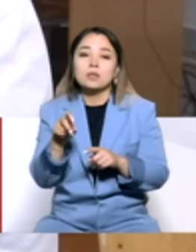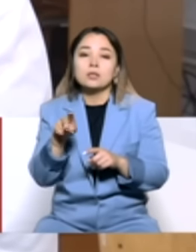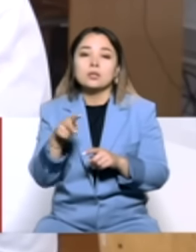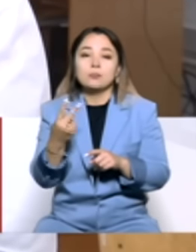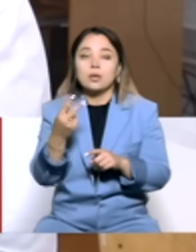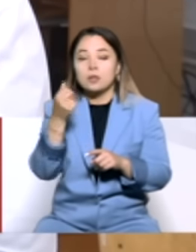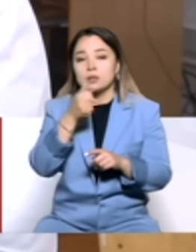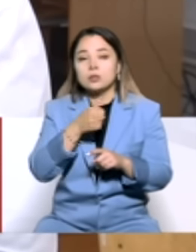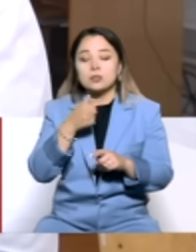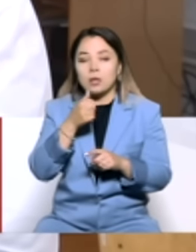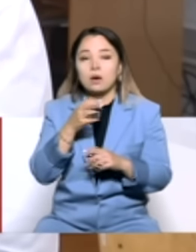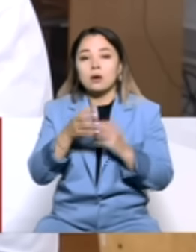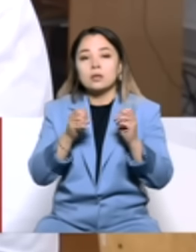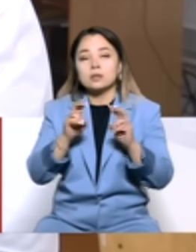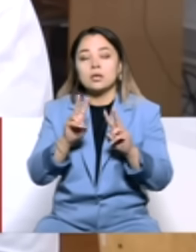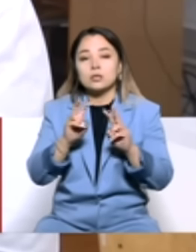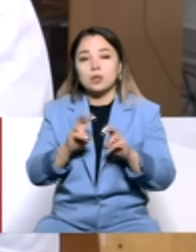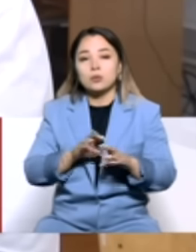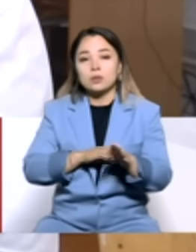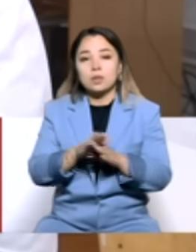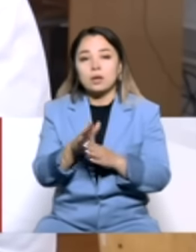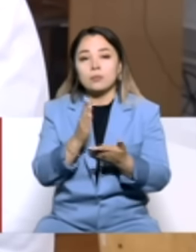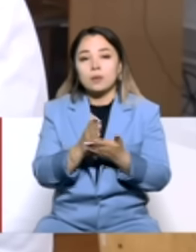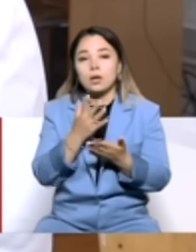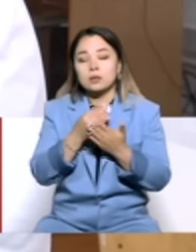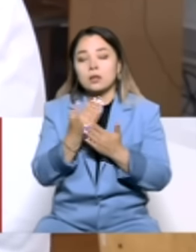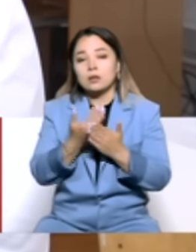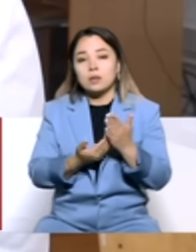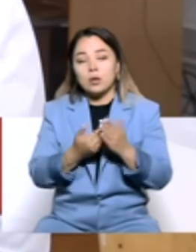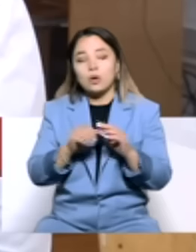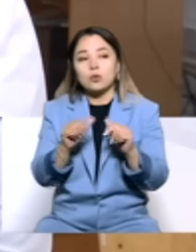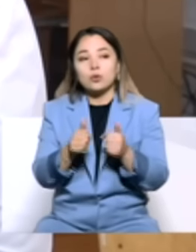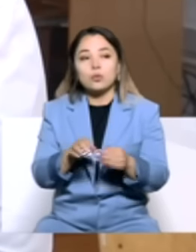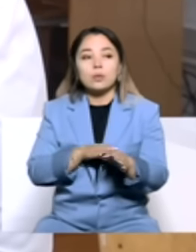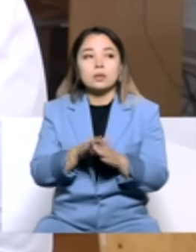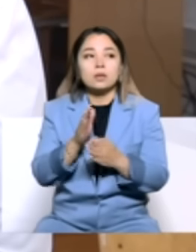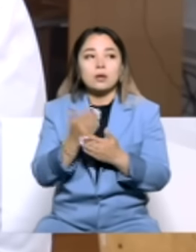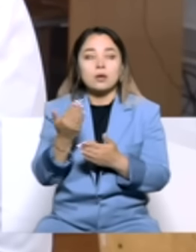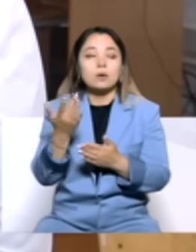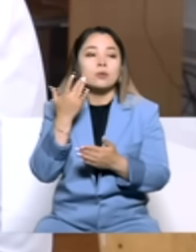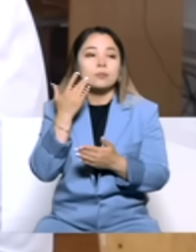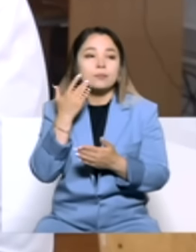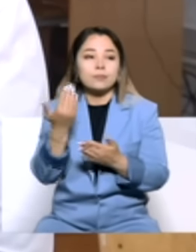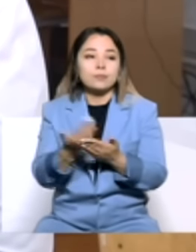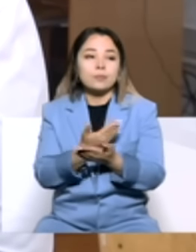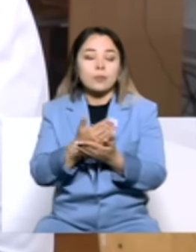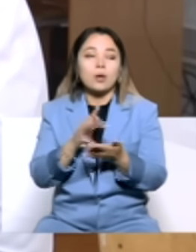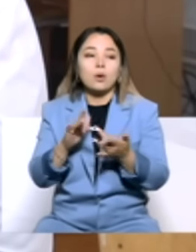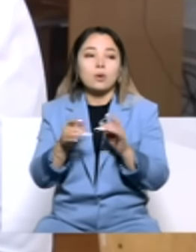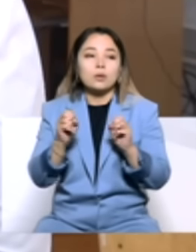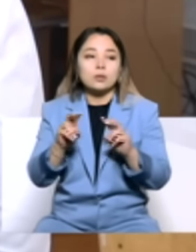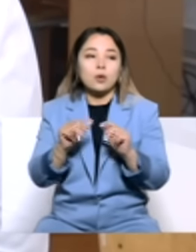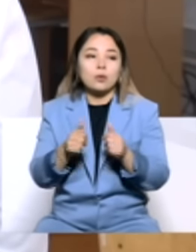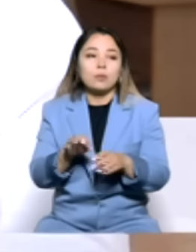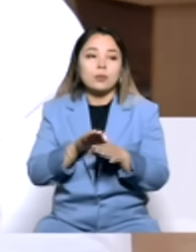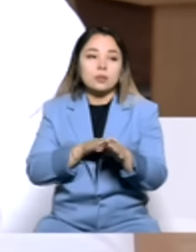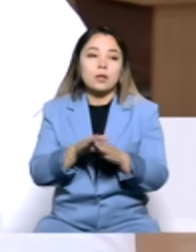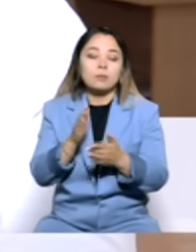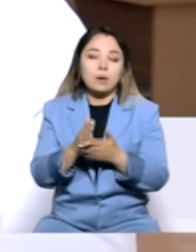2022 халықаралық зерттеуінің әдістемелік жұмыстарын ұйымдастыруы көбінесе онлайн